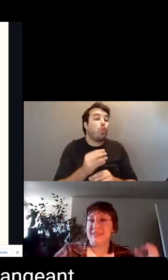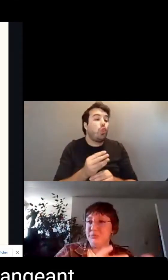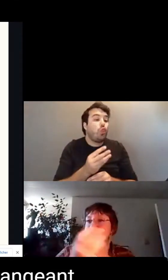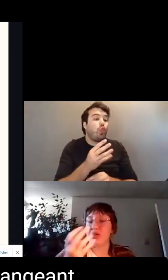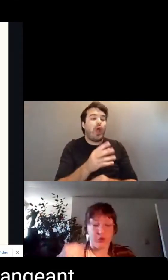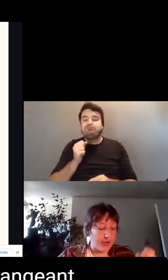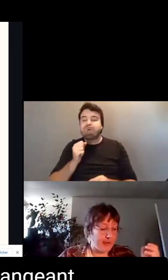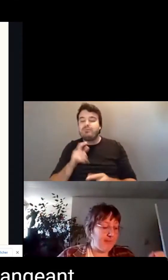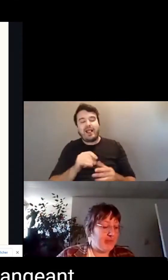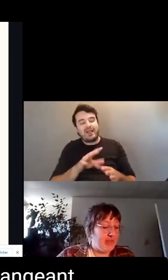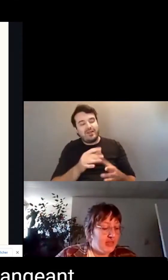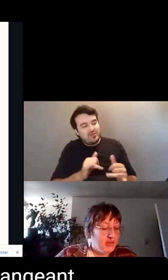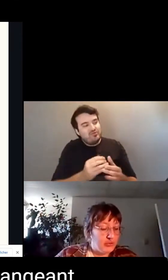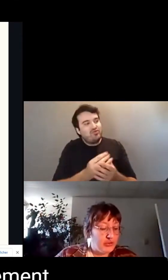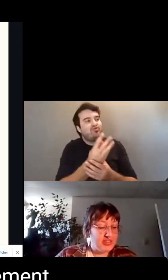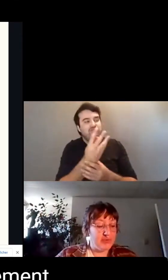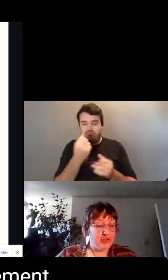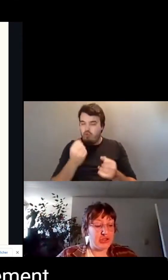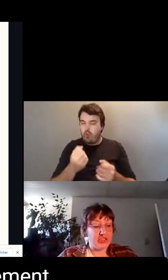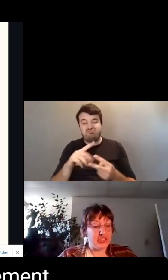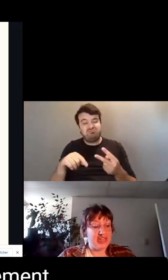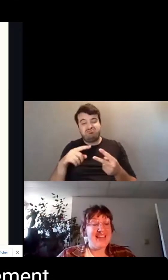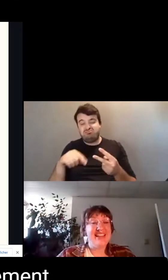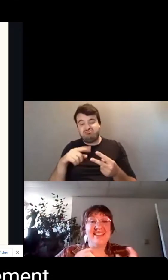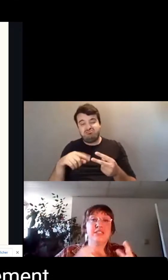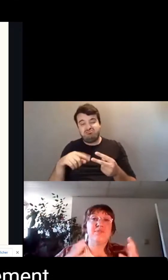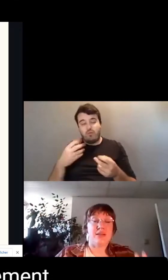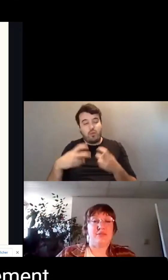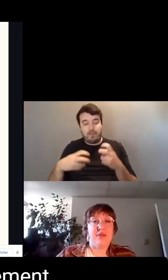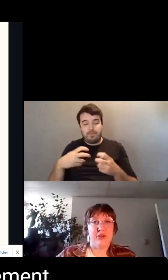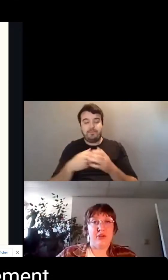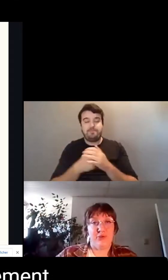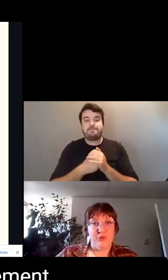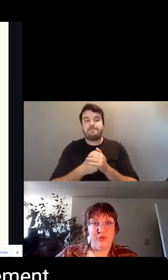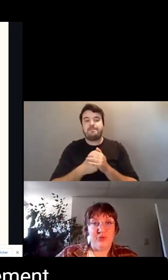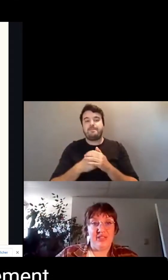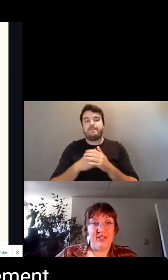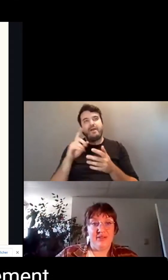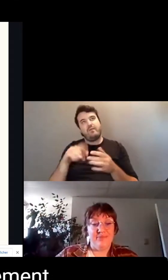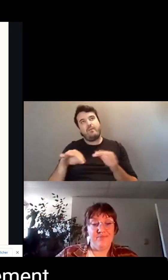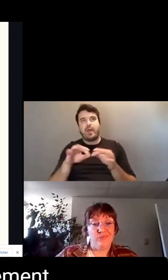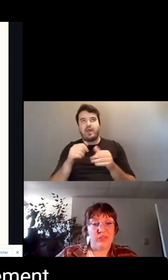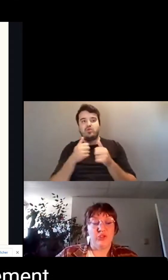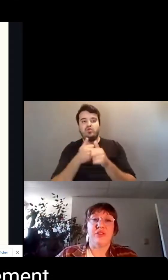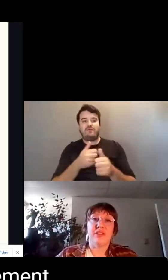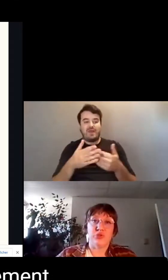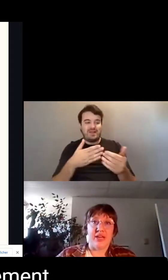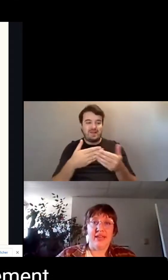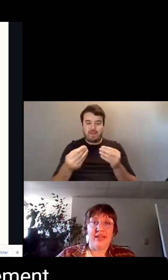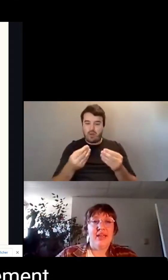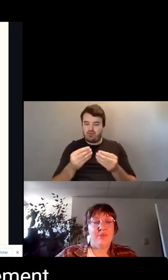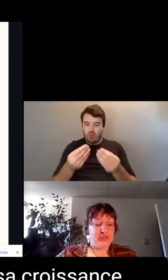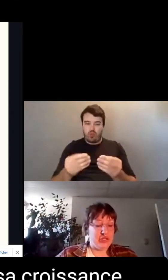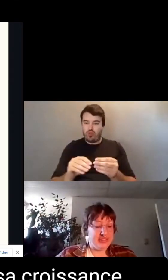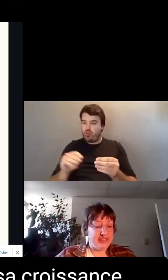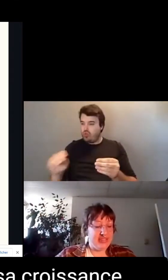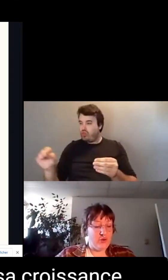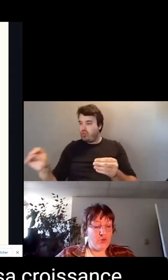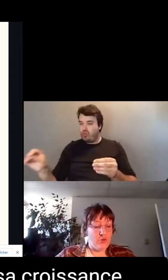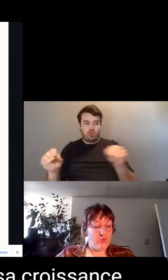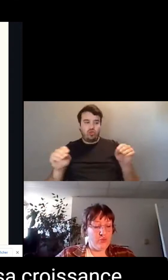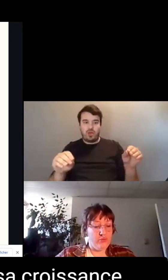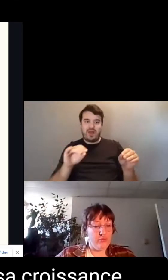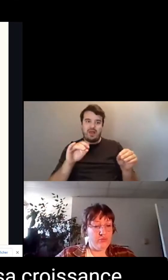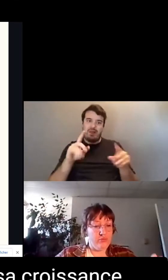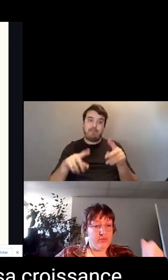et la laisser pousser encore. Donc ça va changer l'espacement que vous lui donnez au jardin. Parce que si